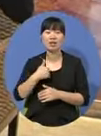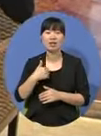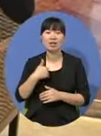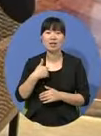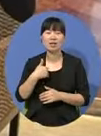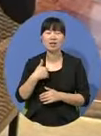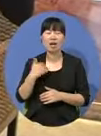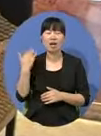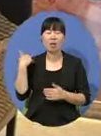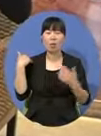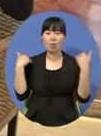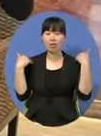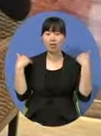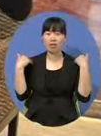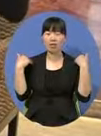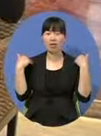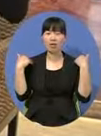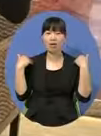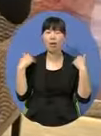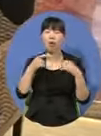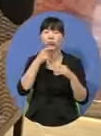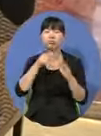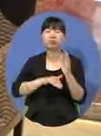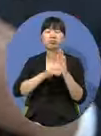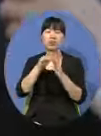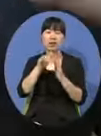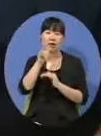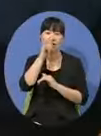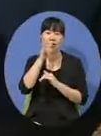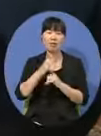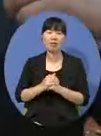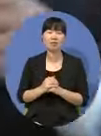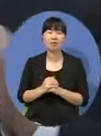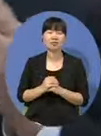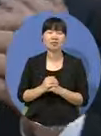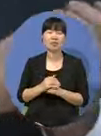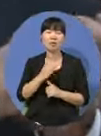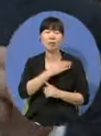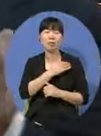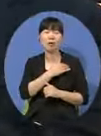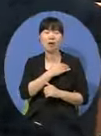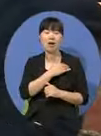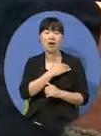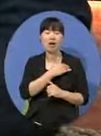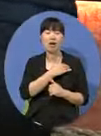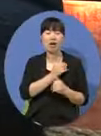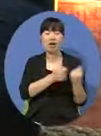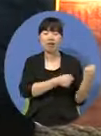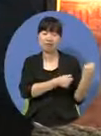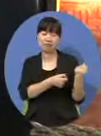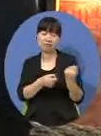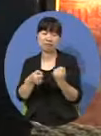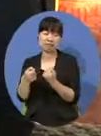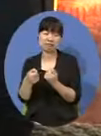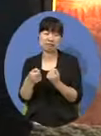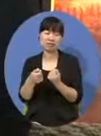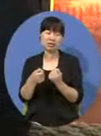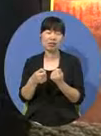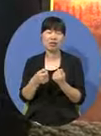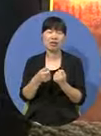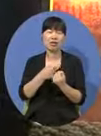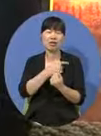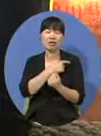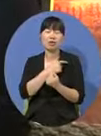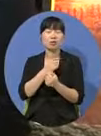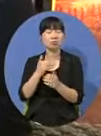양쪽 어깨에 물이 찼어요. 이게 팔이 그러니까 이거 스윙을 하면은 이래밖에